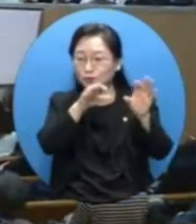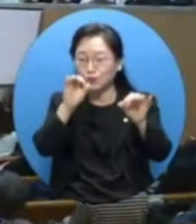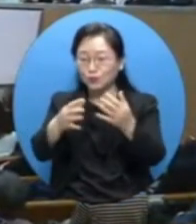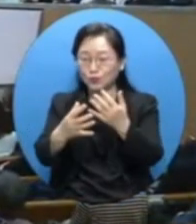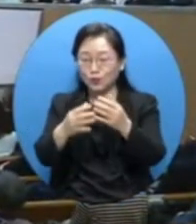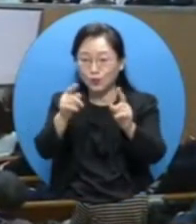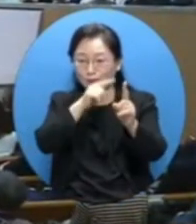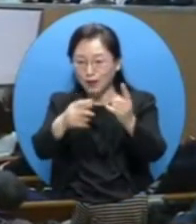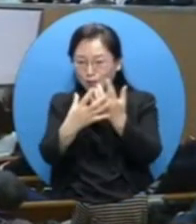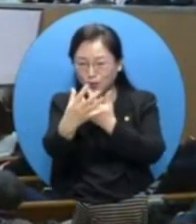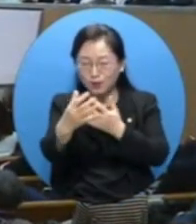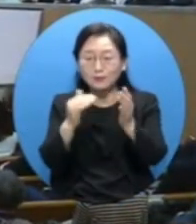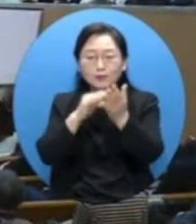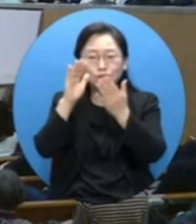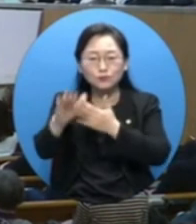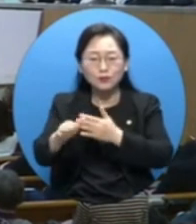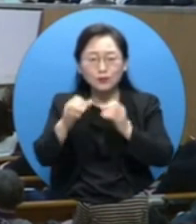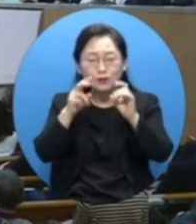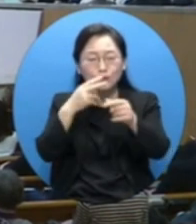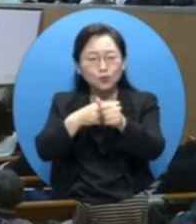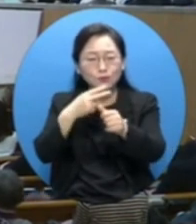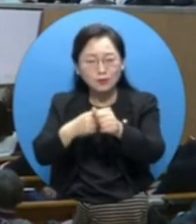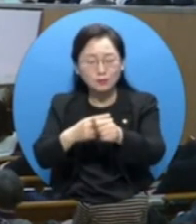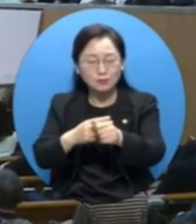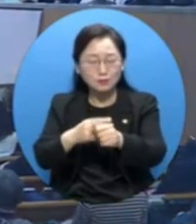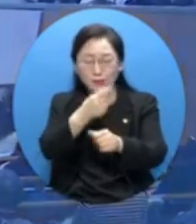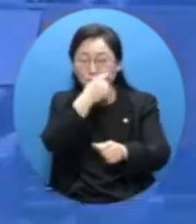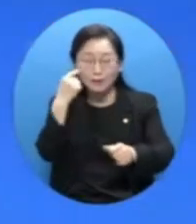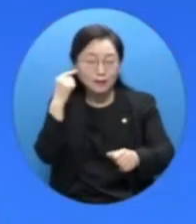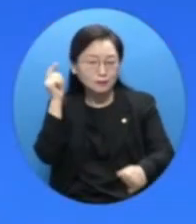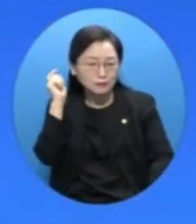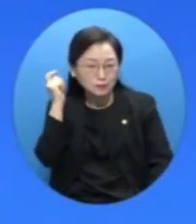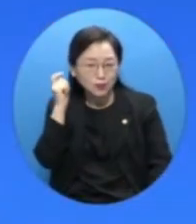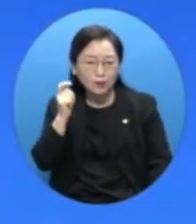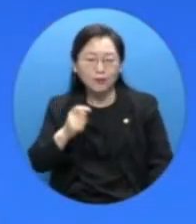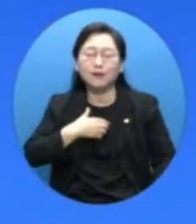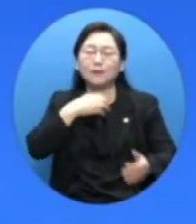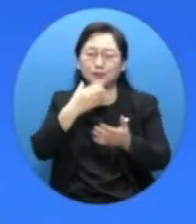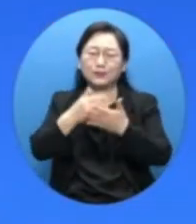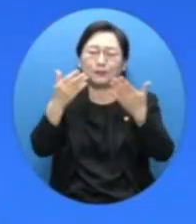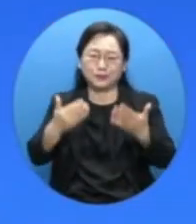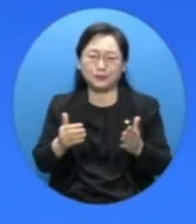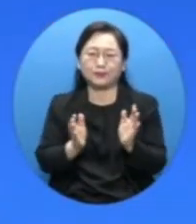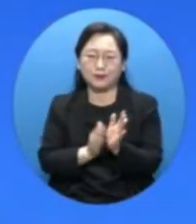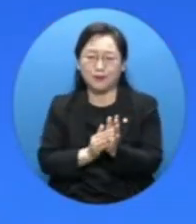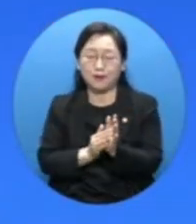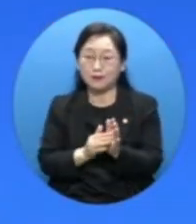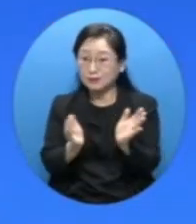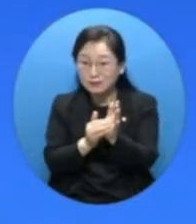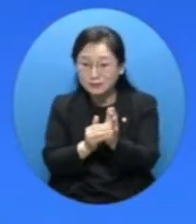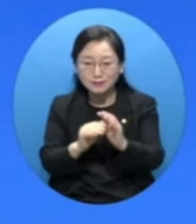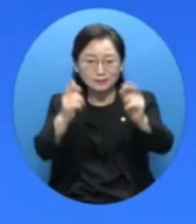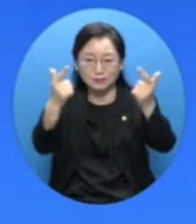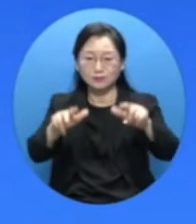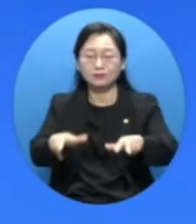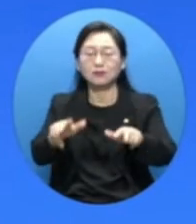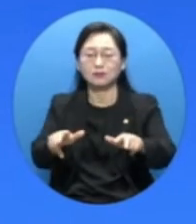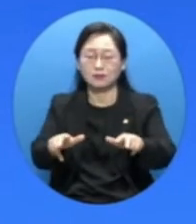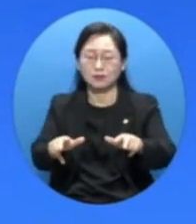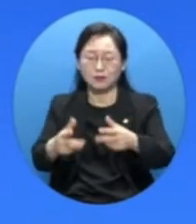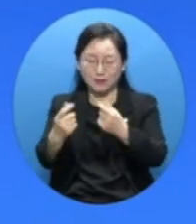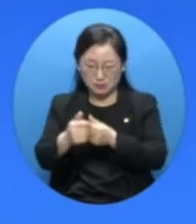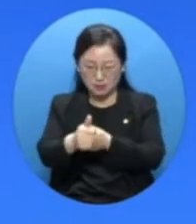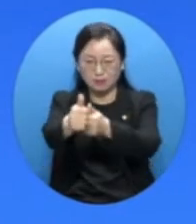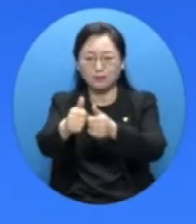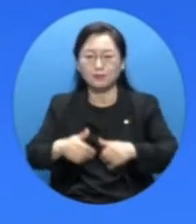마치면서 많은 선교사들의 선교사님의 간증을 듣고 우리들이 감동을 받았는데 감동을 받아서 끝나는 것이 아니라 이제는 우리가 그 길을 가야 됩니다.